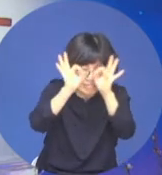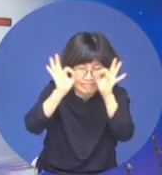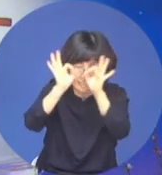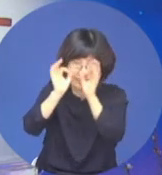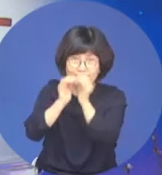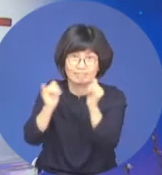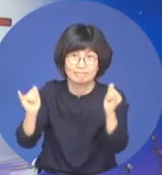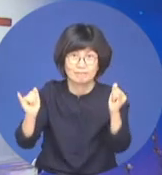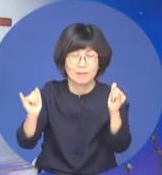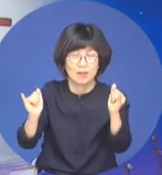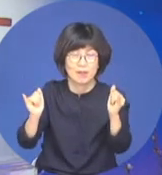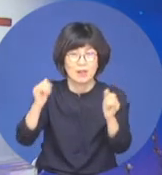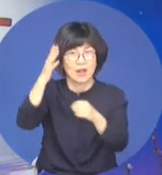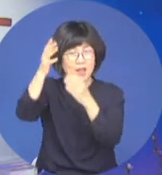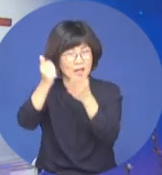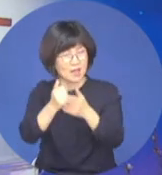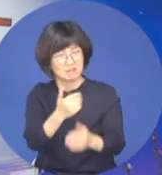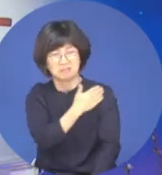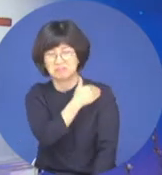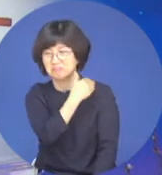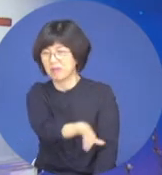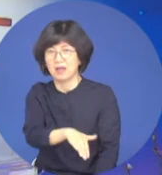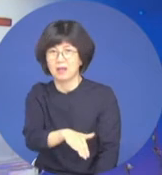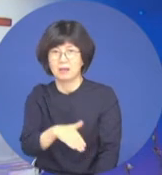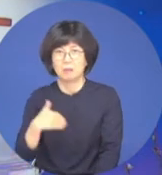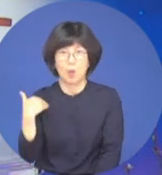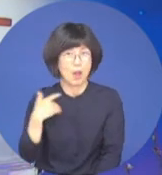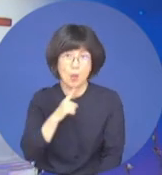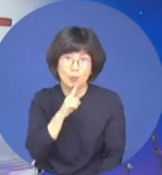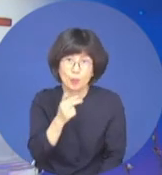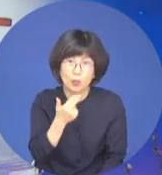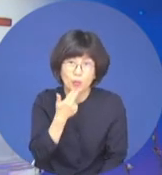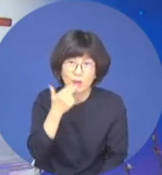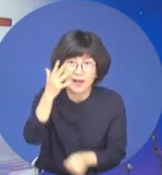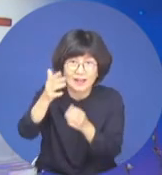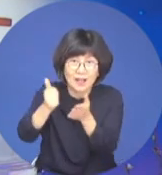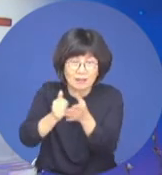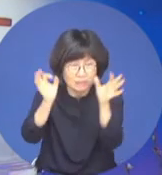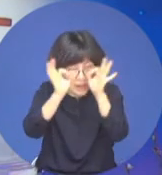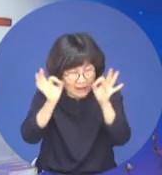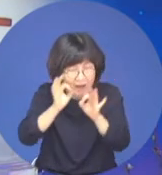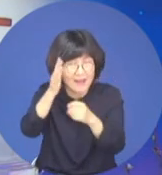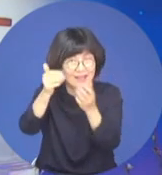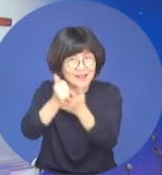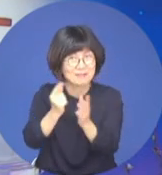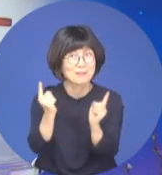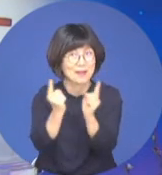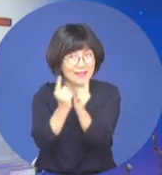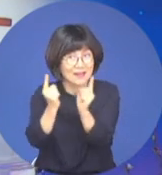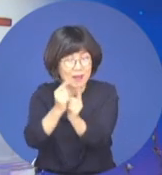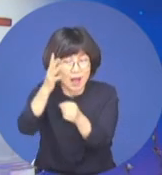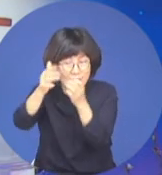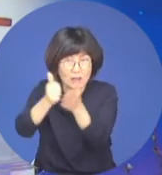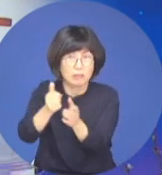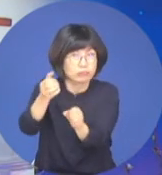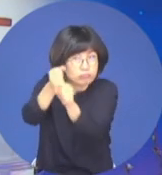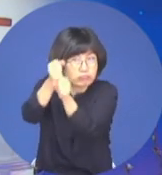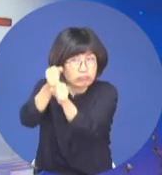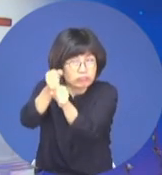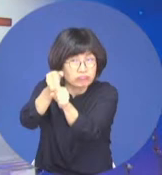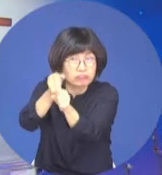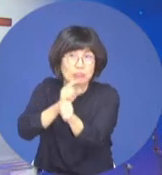하나님은 무관심하지 아니하시고 하나님을 찾고 하나님 앞에 나오고 하나님을 구하고 하나님을 붙드는 사람 하박국 이름